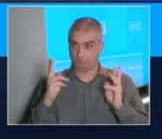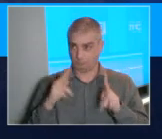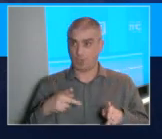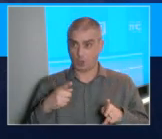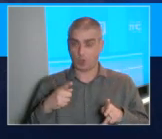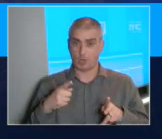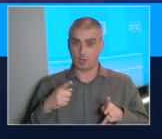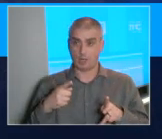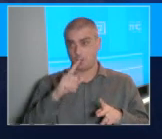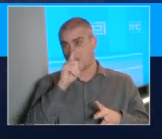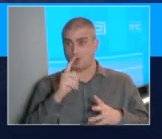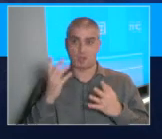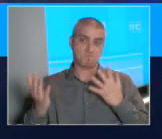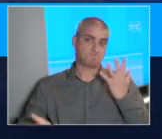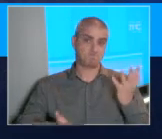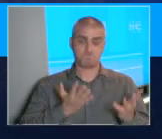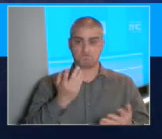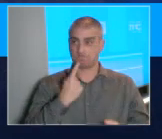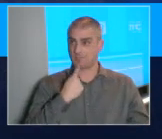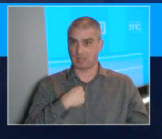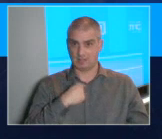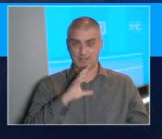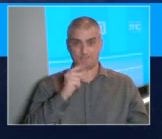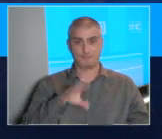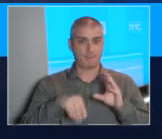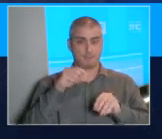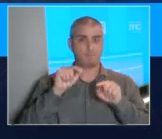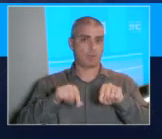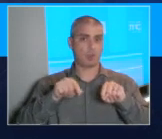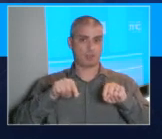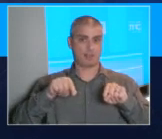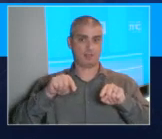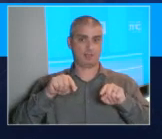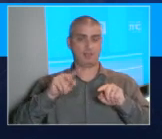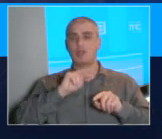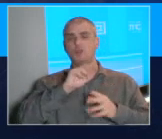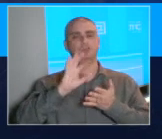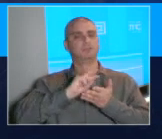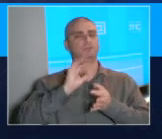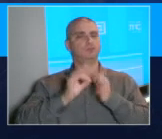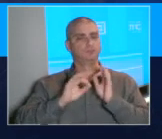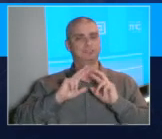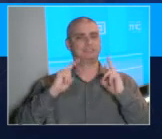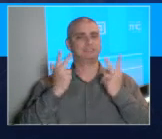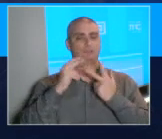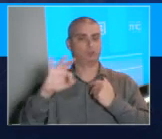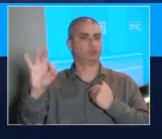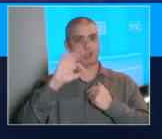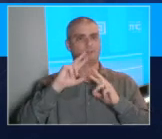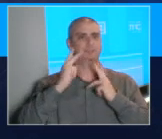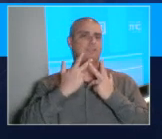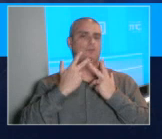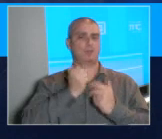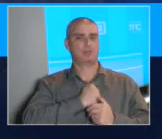יכול אולי להגיד לנו אם בבחירות האלה האישו המשפטי, הציבור שלכם,